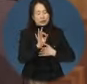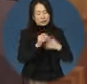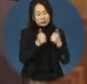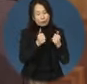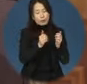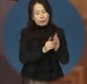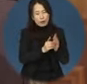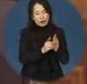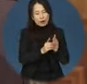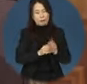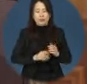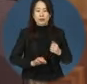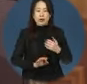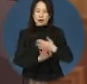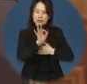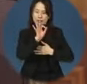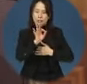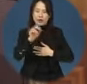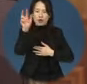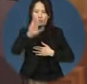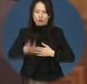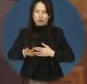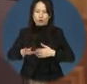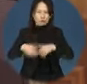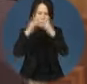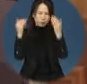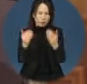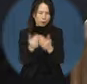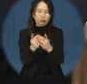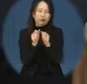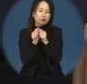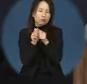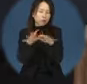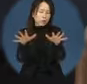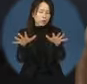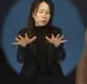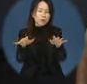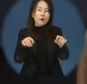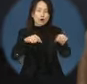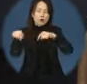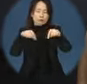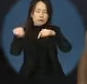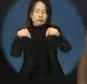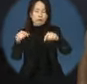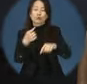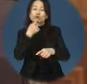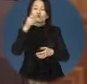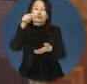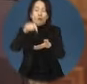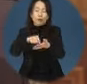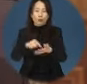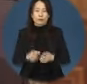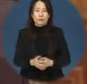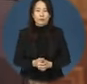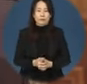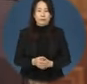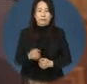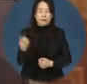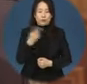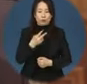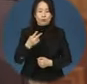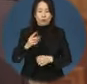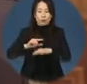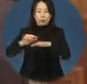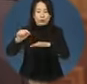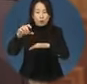오전에 모든 정부에서 이방의 점 에 대해 숙지를 알수가 일사 분란하게 옮겨지지 5 것만이 아니고 이 지대 벌에서 일을